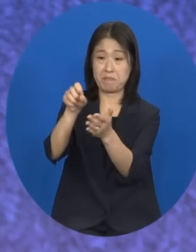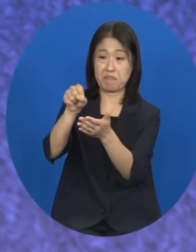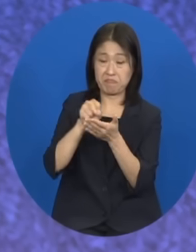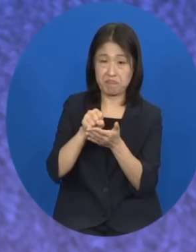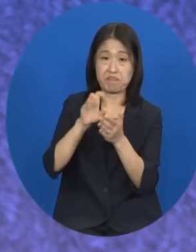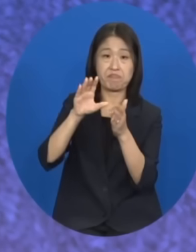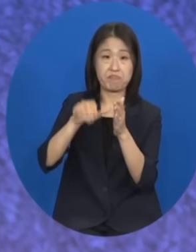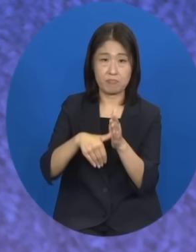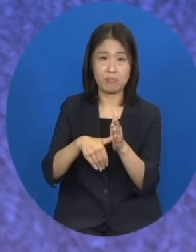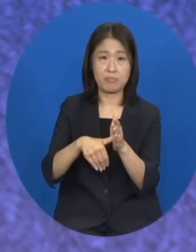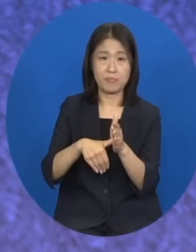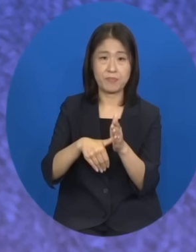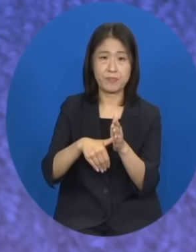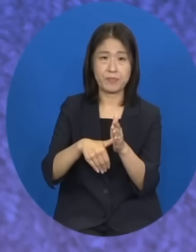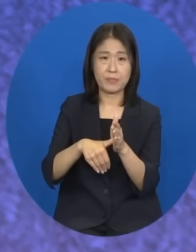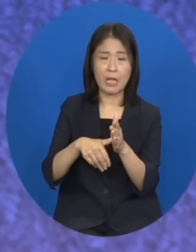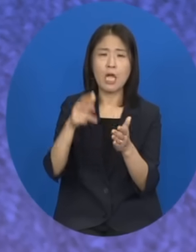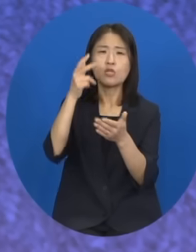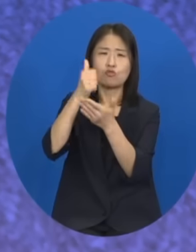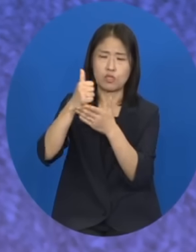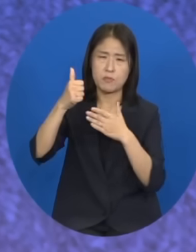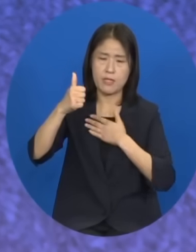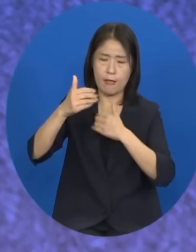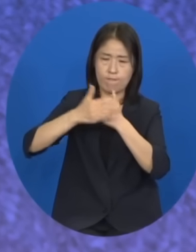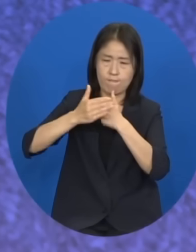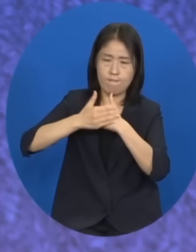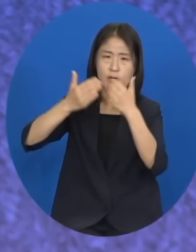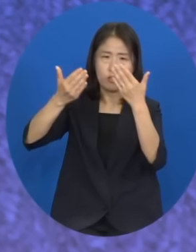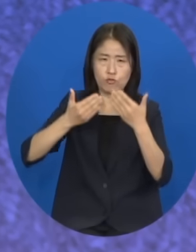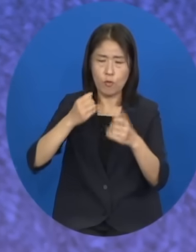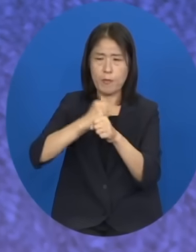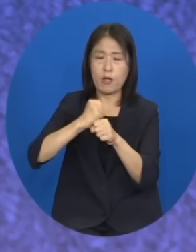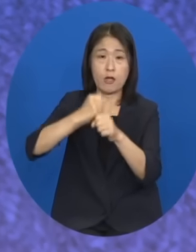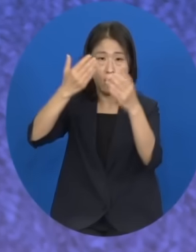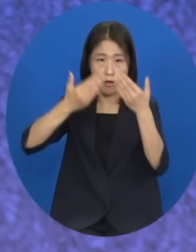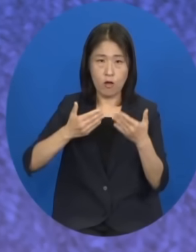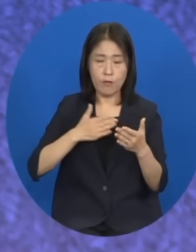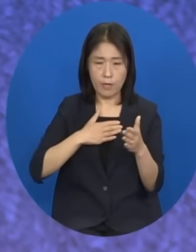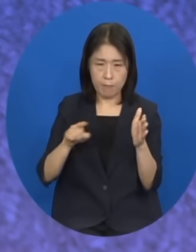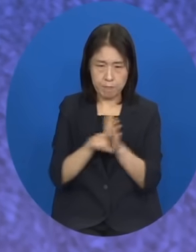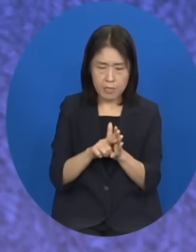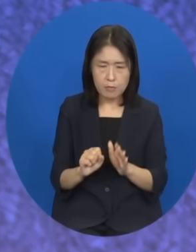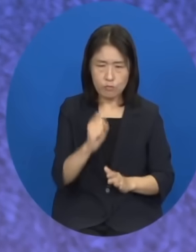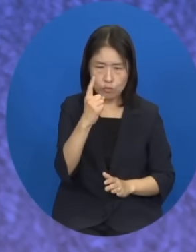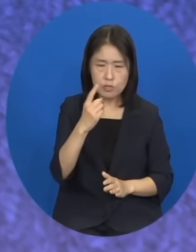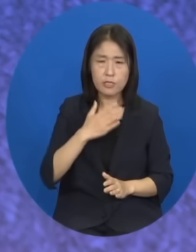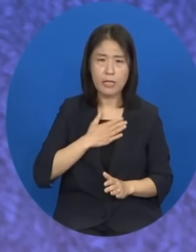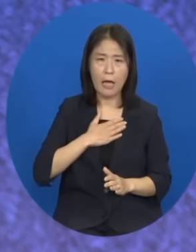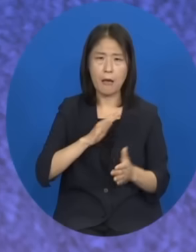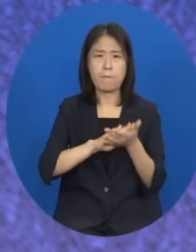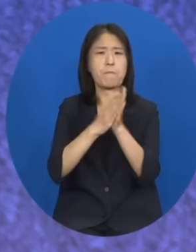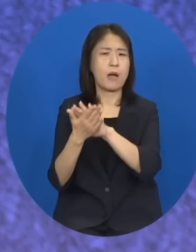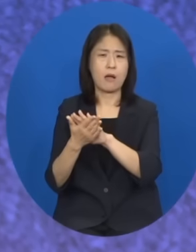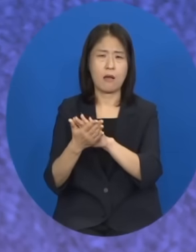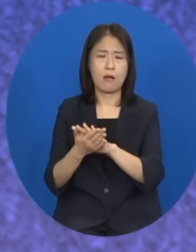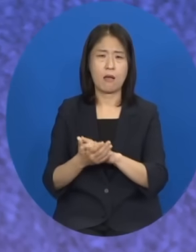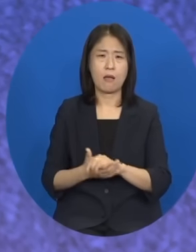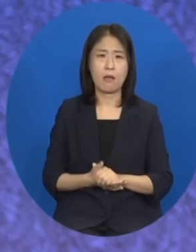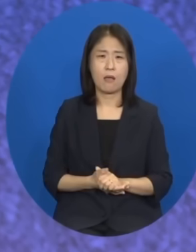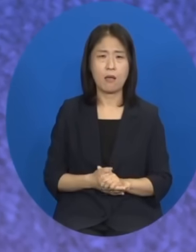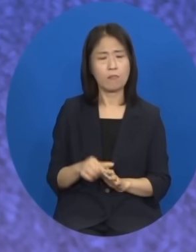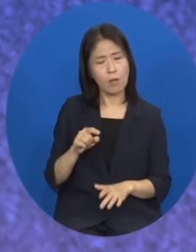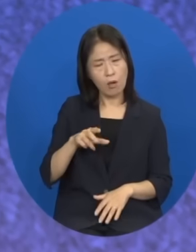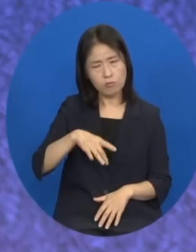때 주님이 그렇게 만드시는 거예요. 내가 믿으니까. 저는 처음에는 그게 굉장히